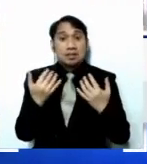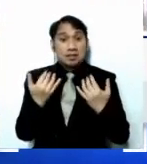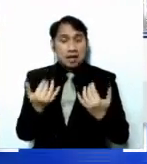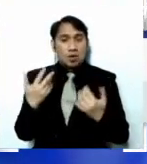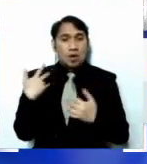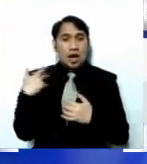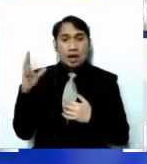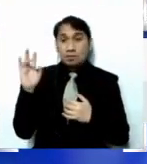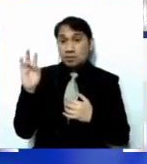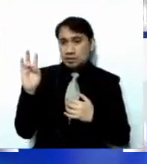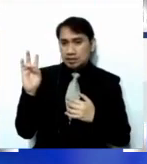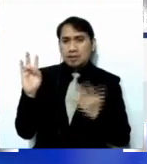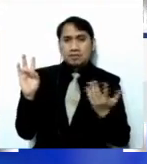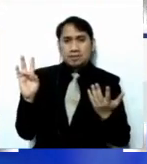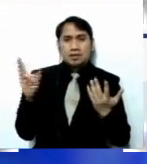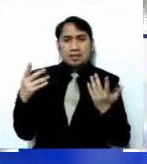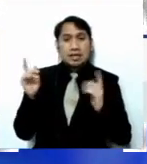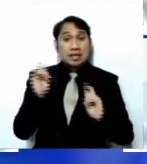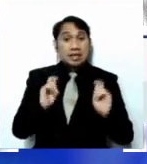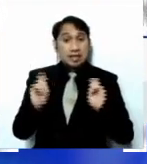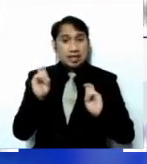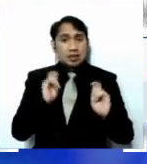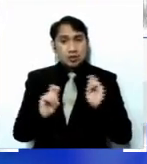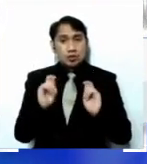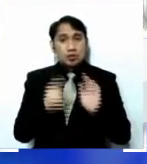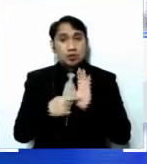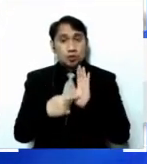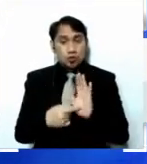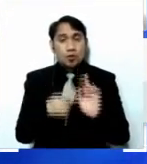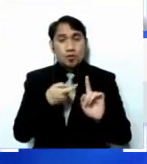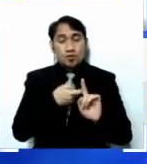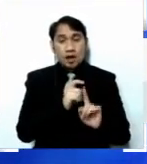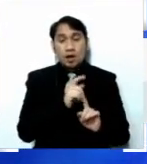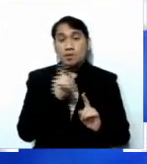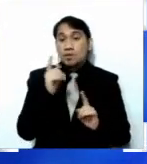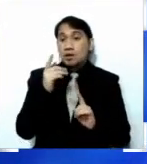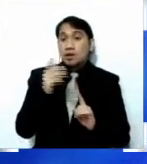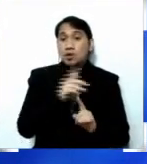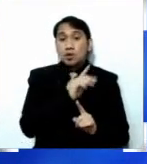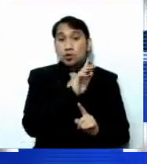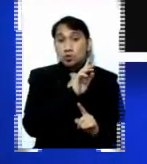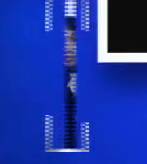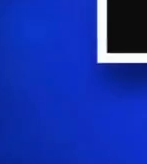matagumpay na theater runs ang Rak of Aegis mula 2014 hanggang 2019.